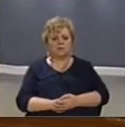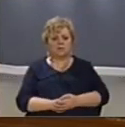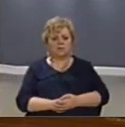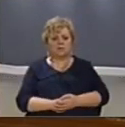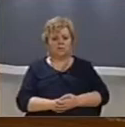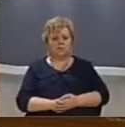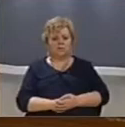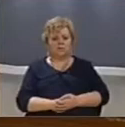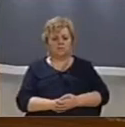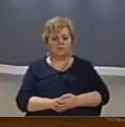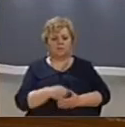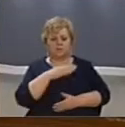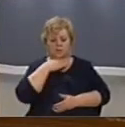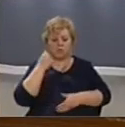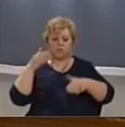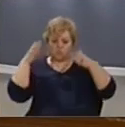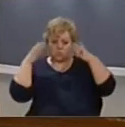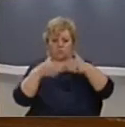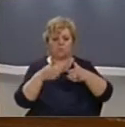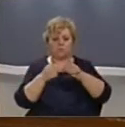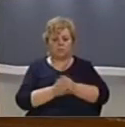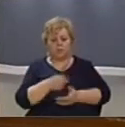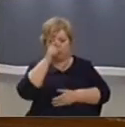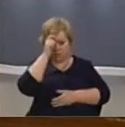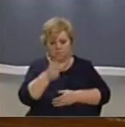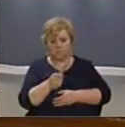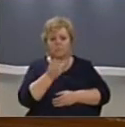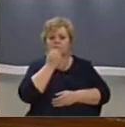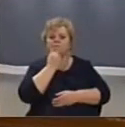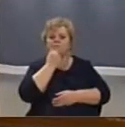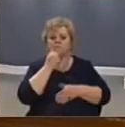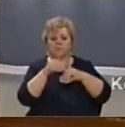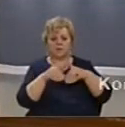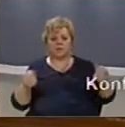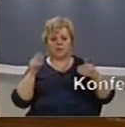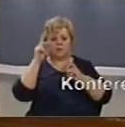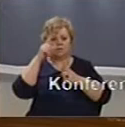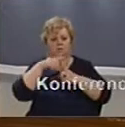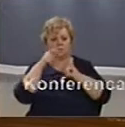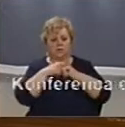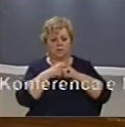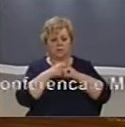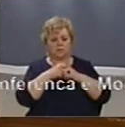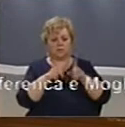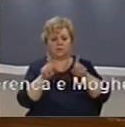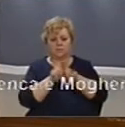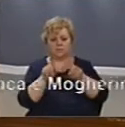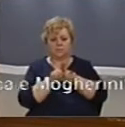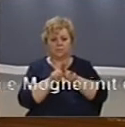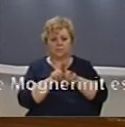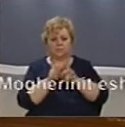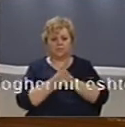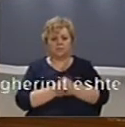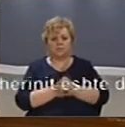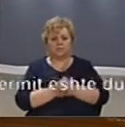Ne jemi shumë përkushtuar që të respektojmë pavarësinë e RTK-s. Por njëkohësisht, kemi